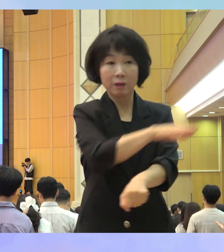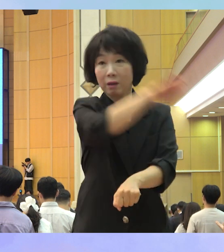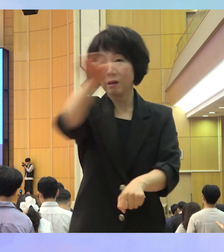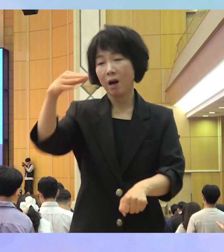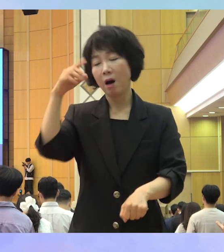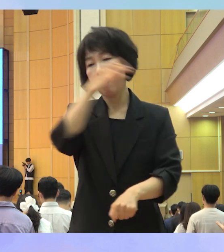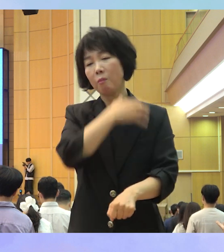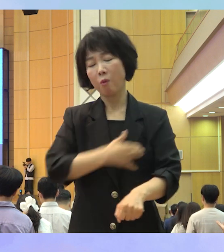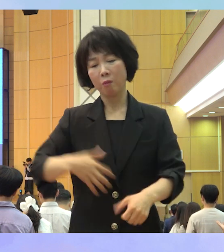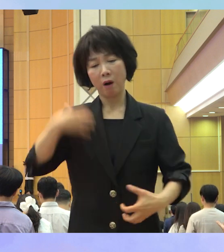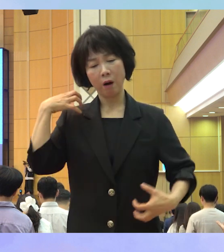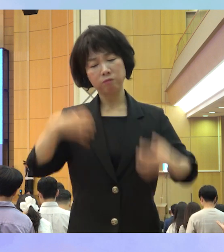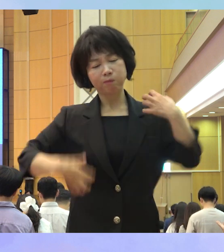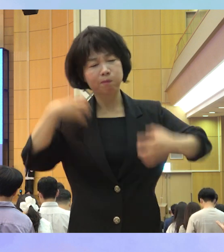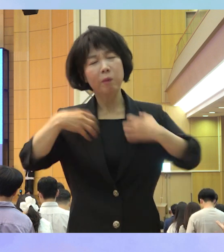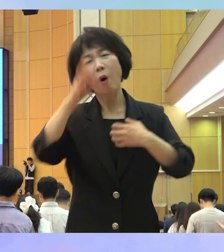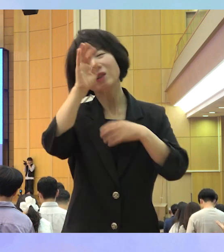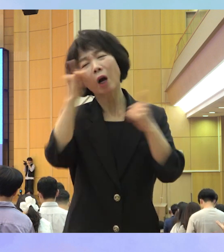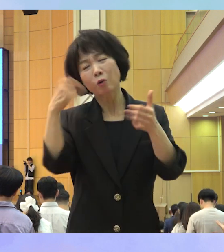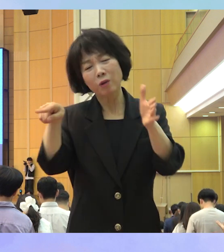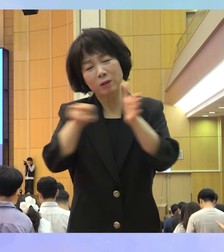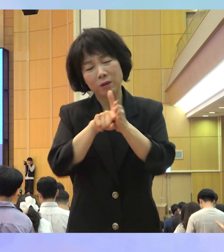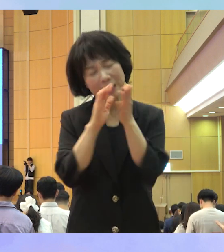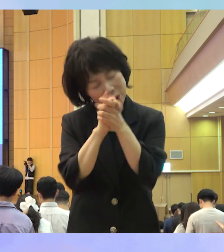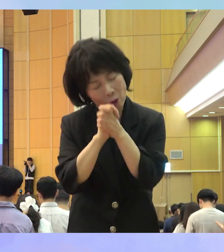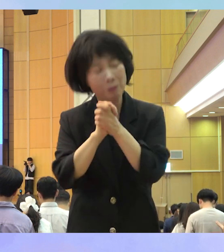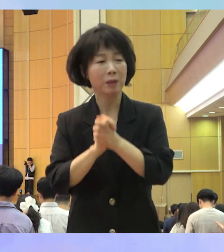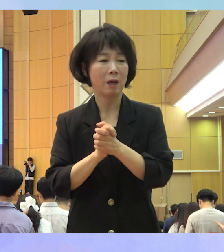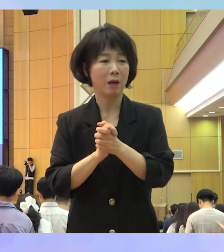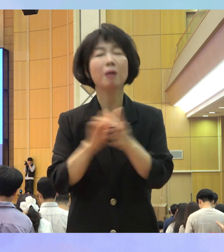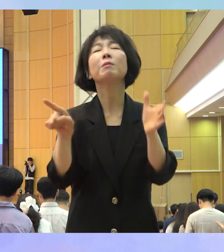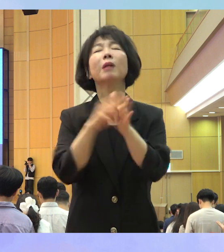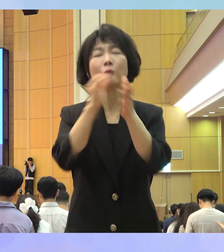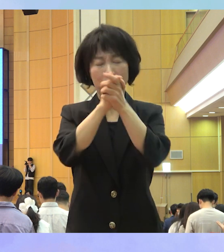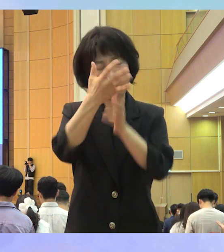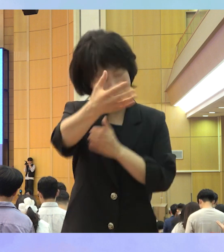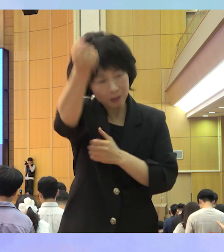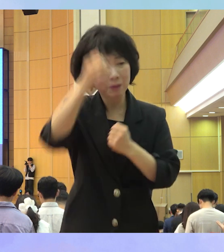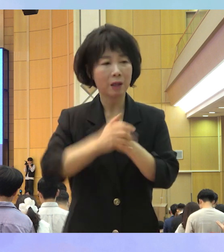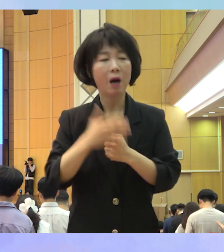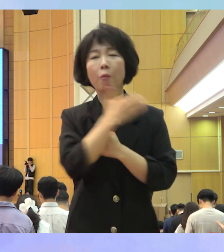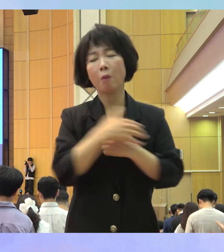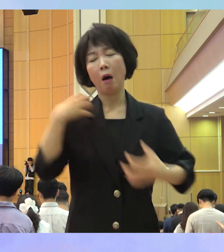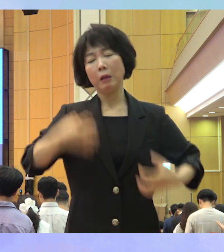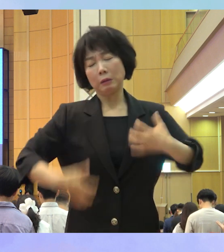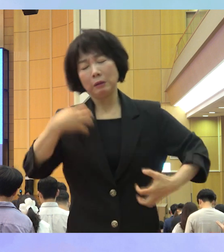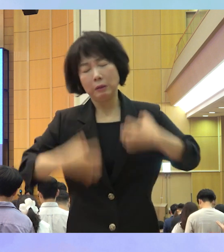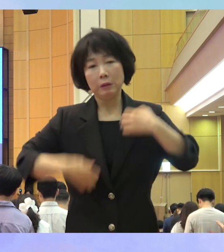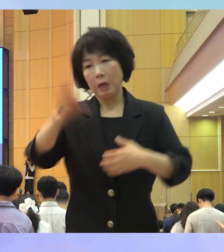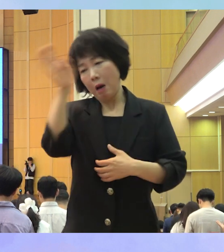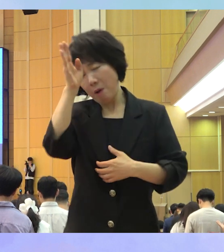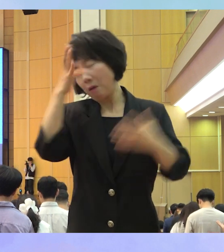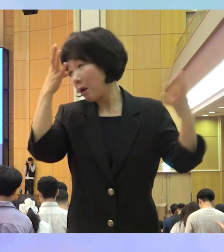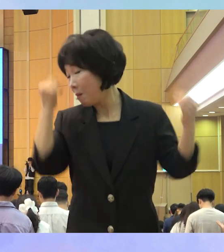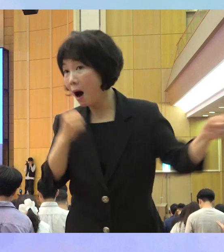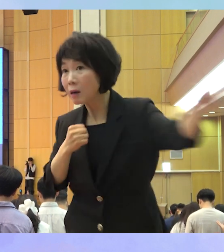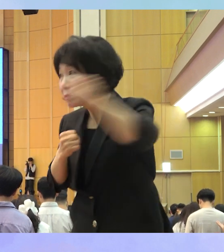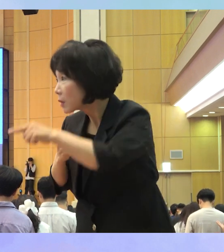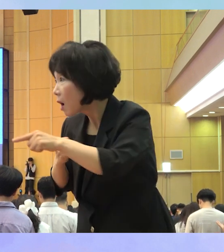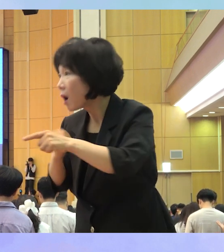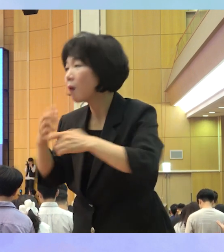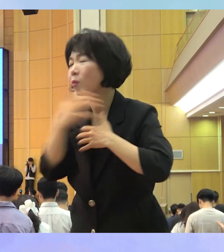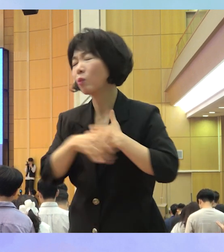병자들을 위해서도 기도합니다. 믿음으로 기도받습니다. 육체에 가시가 있습니다.